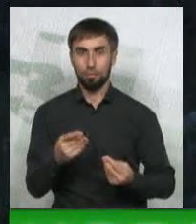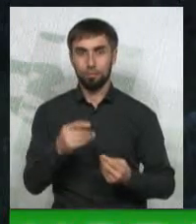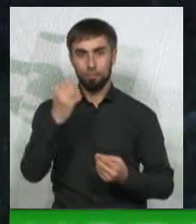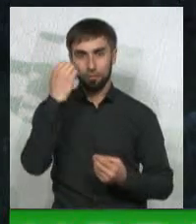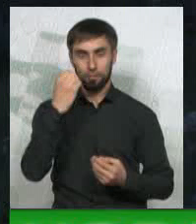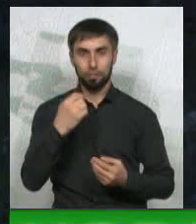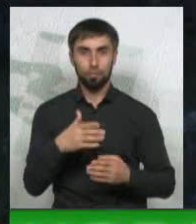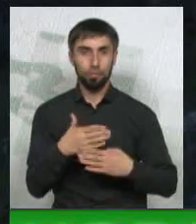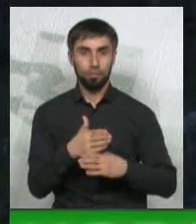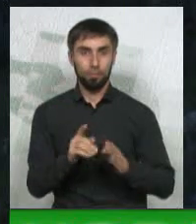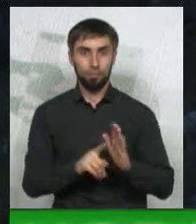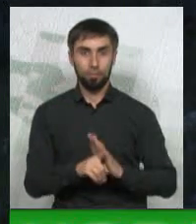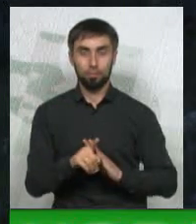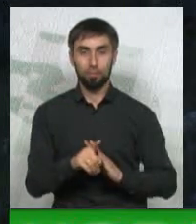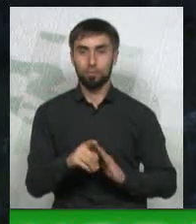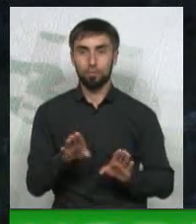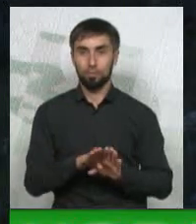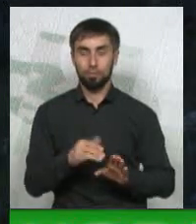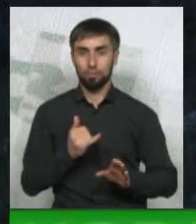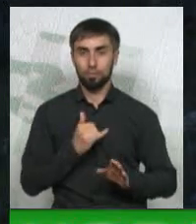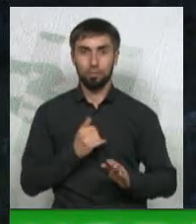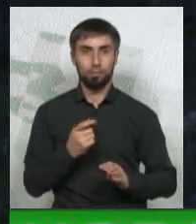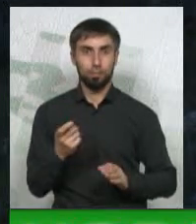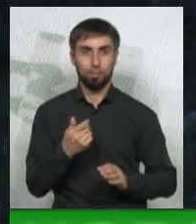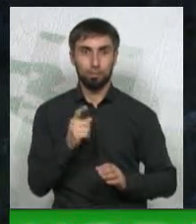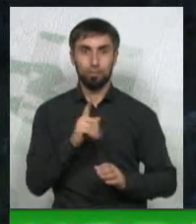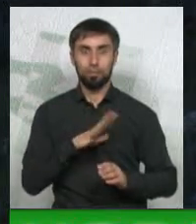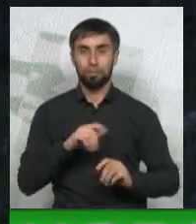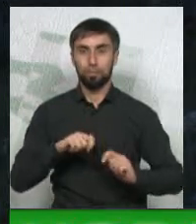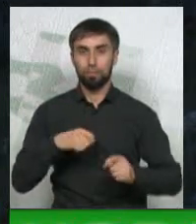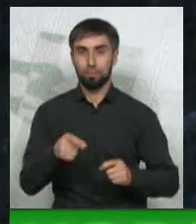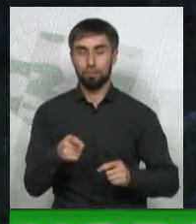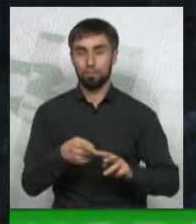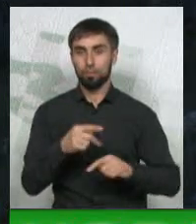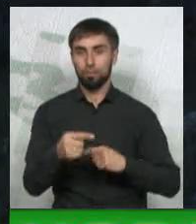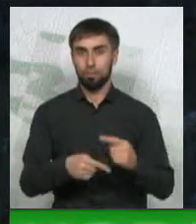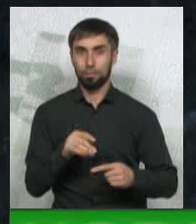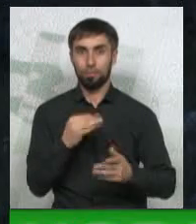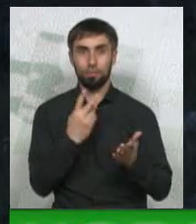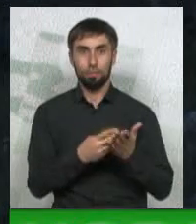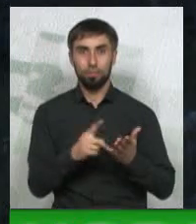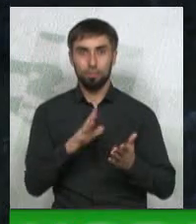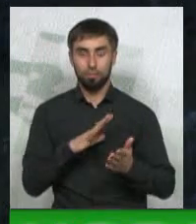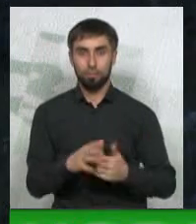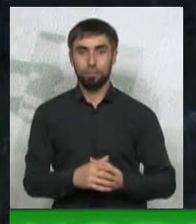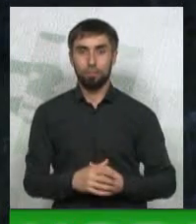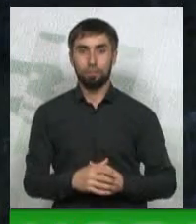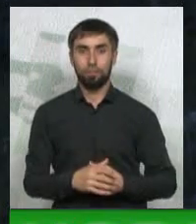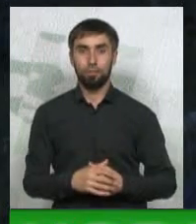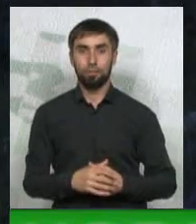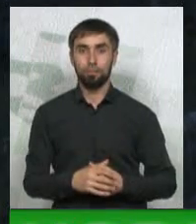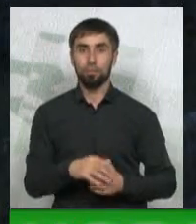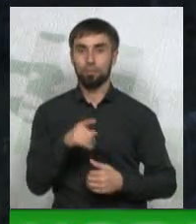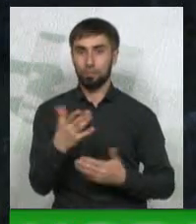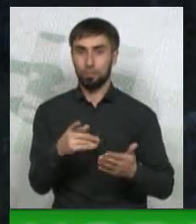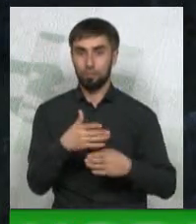памятники ж дядь, дух дядь, бобо, че, а что я цвет дядь, так на дадал хам, дадал дядь, вей дезу, что вей, тэхта буаш, на дал хан дядь,